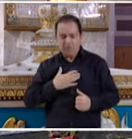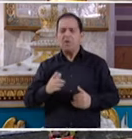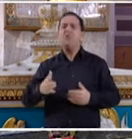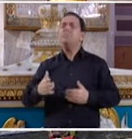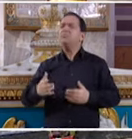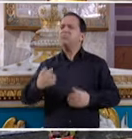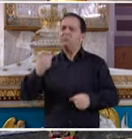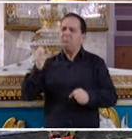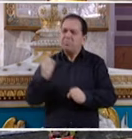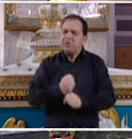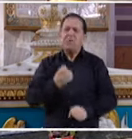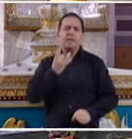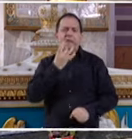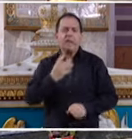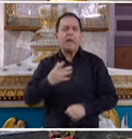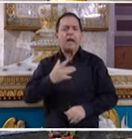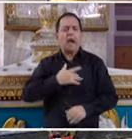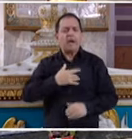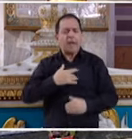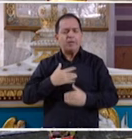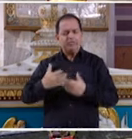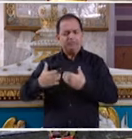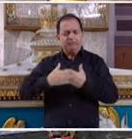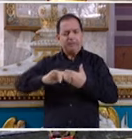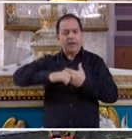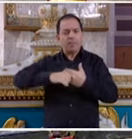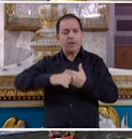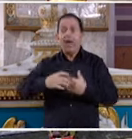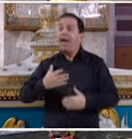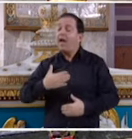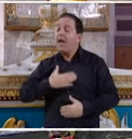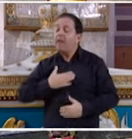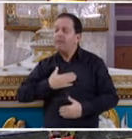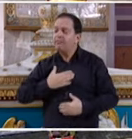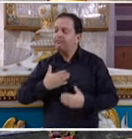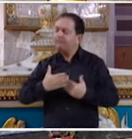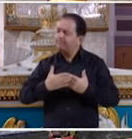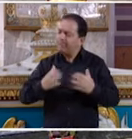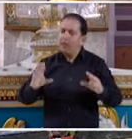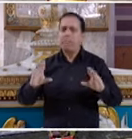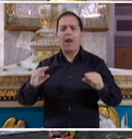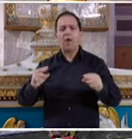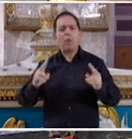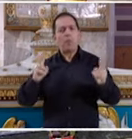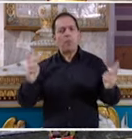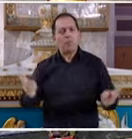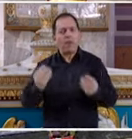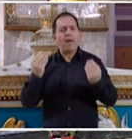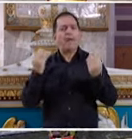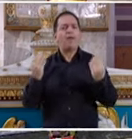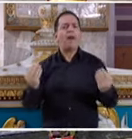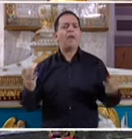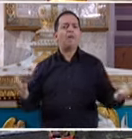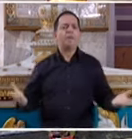κλειδωμένες καρδιές, που σπάζει πέτρινα προτυχίσματα, που κάνει τον άνθρωπο άνθρωπο τον